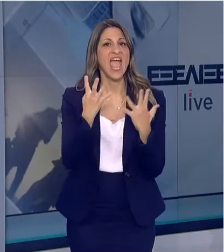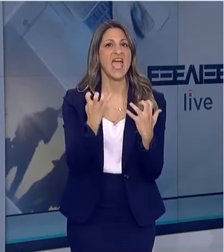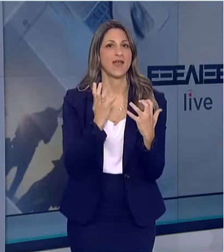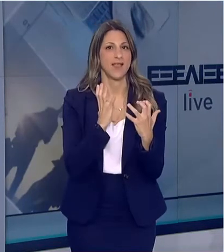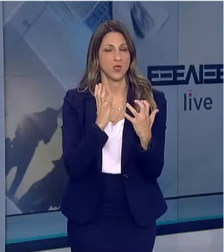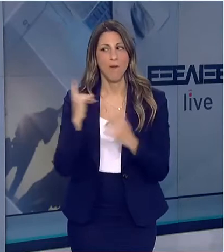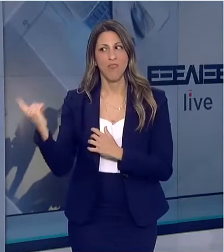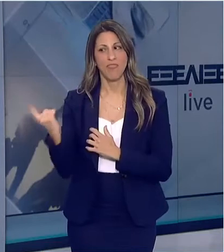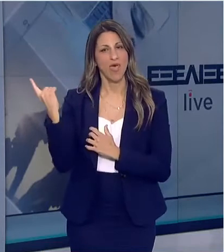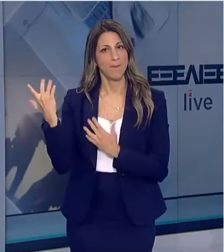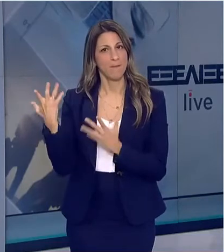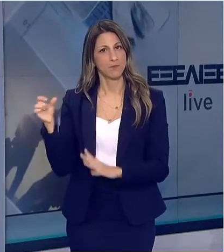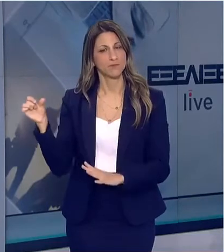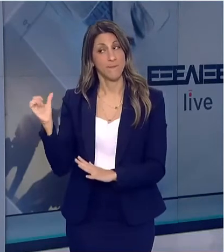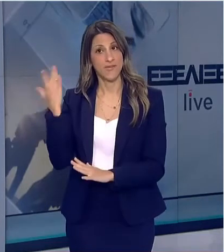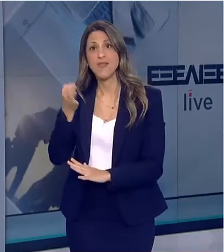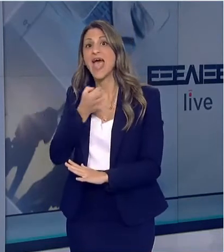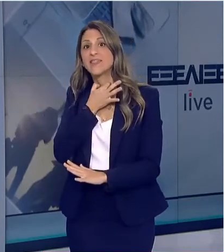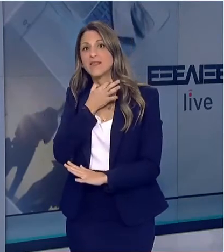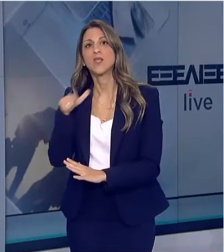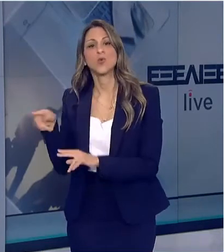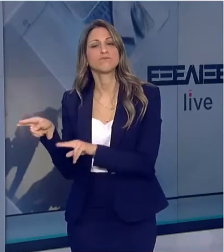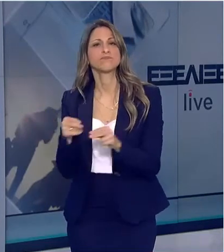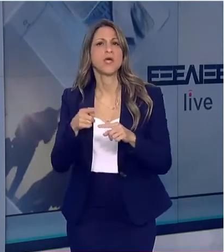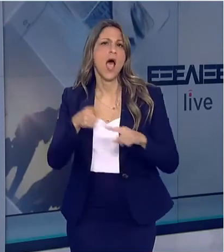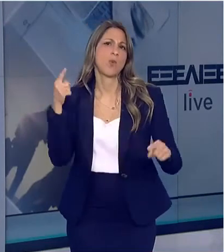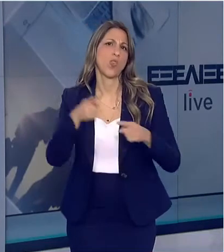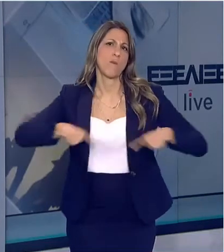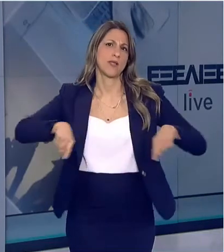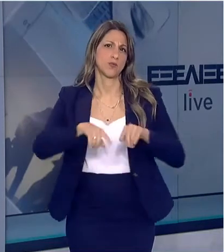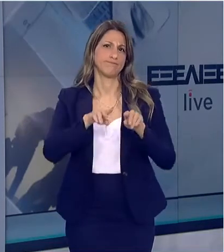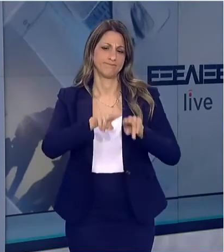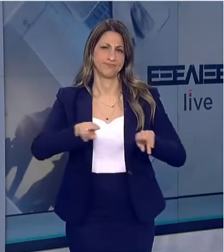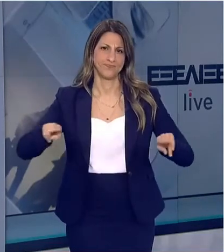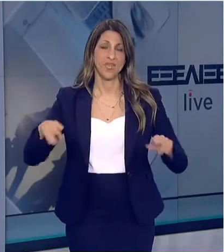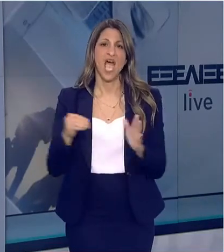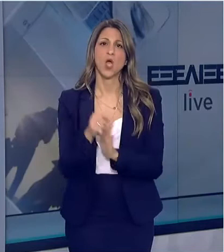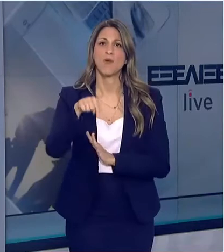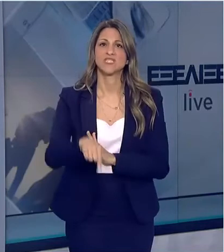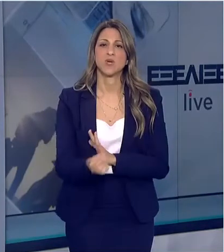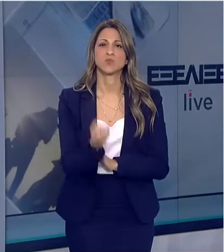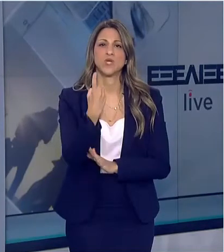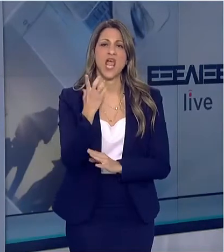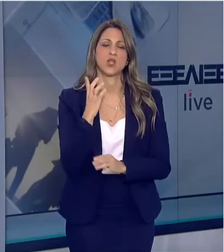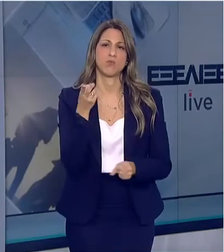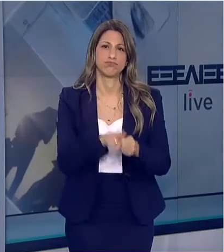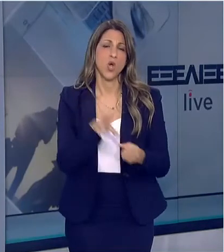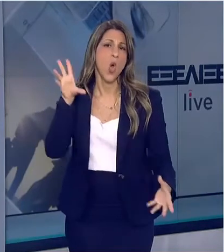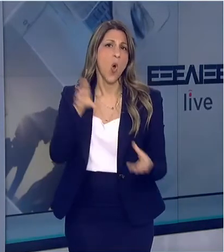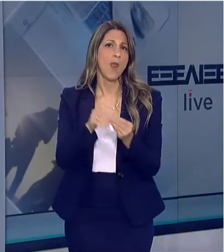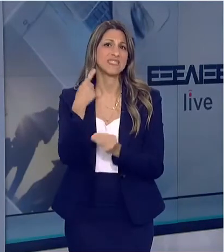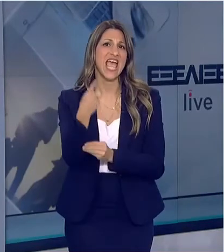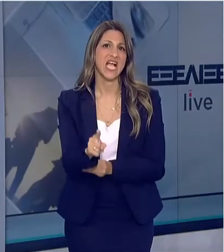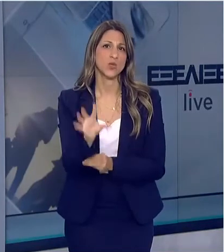ασθενείς έχουν εξέλθει από τις ΜΕΘ. Τέλος, έχουμε έναν ακόμα καταγεγραμμένο θάνατο και 156 θανάτους συνολικά στη